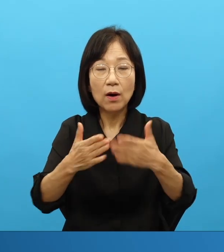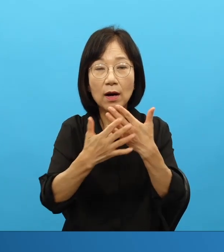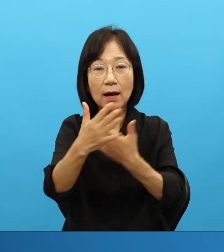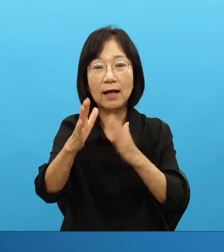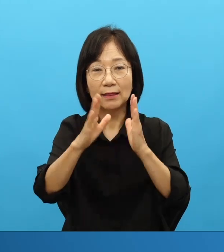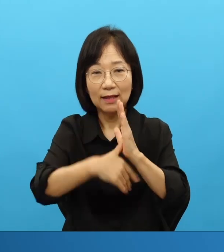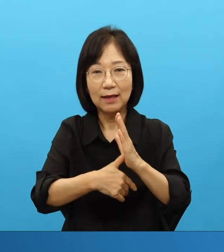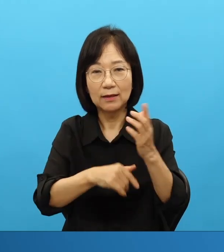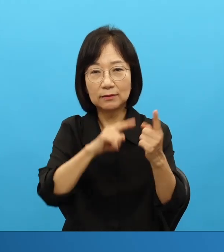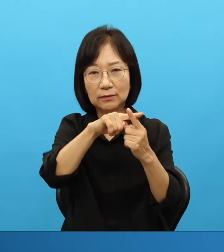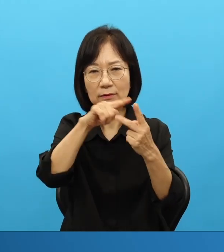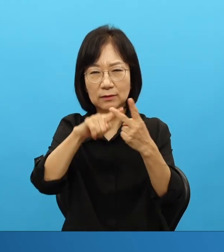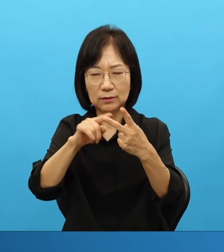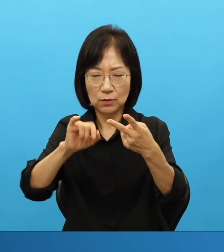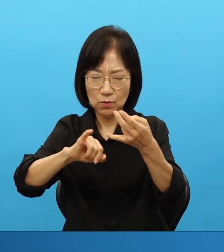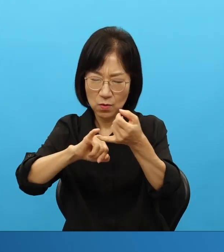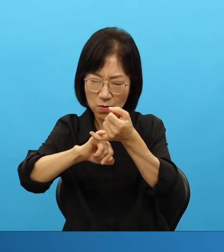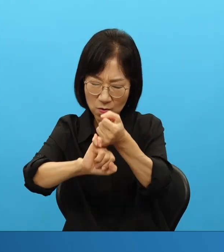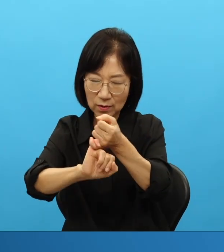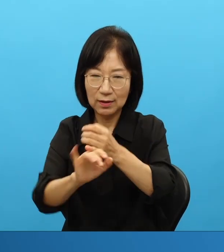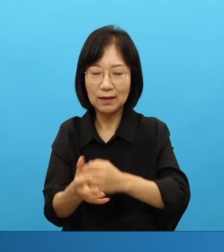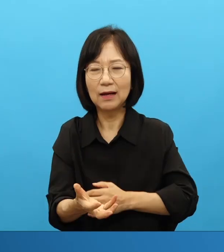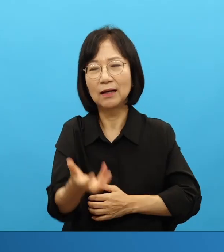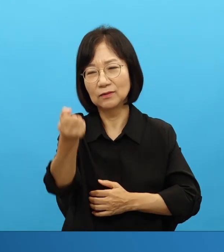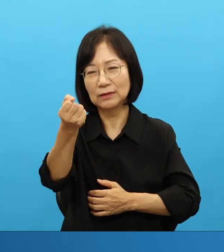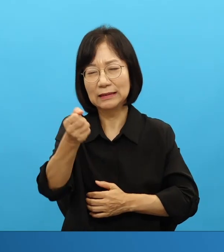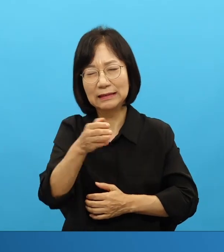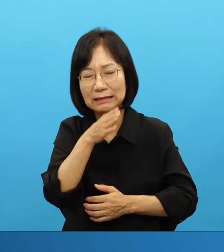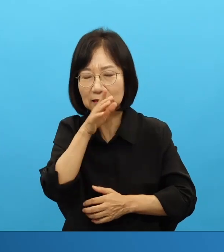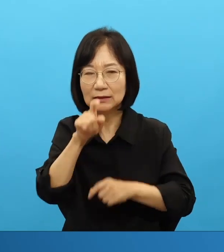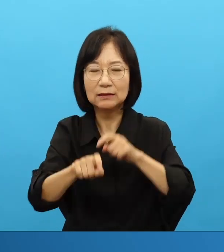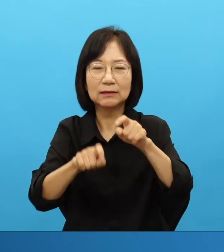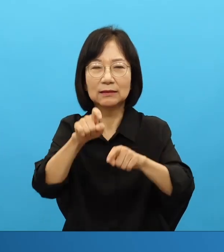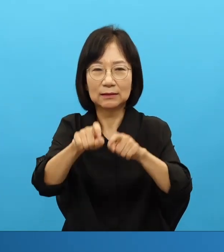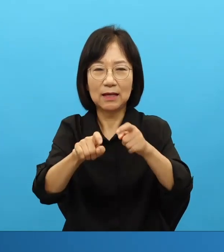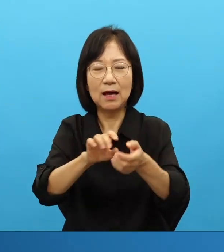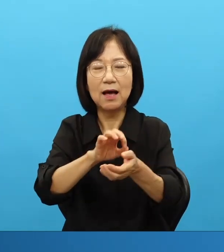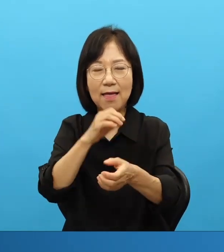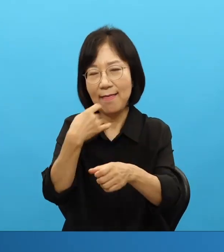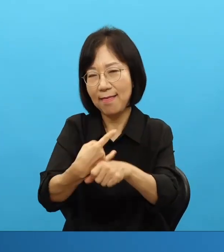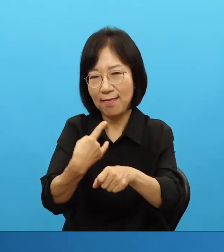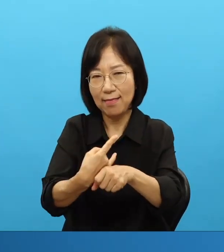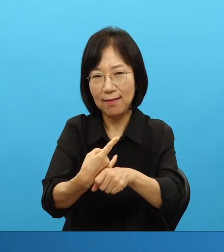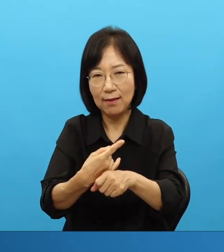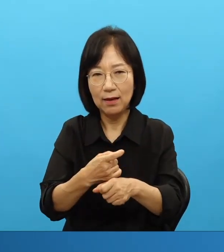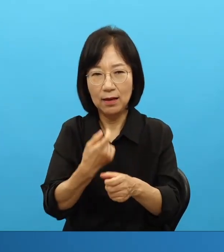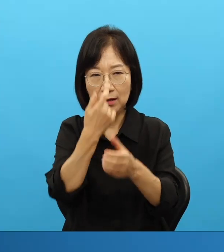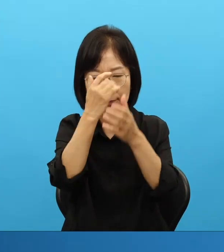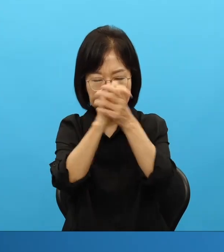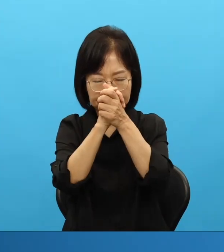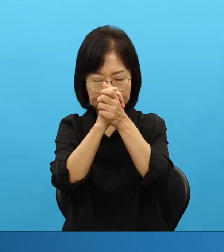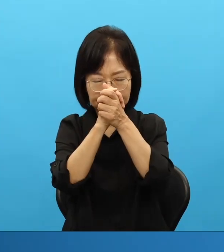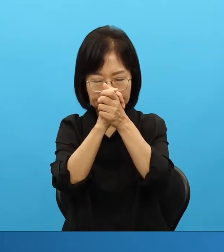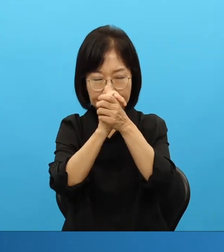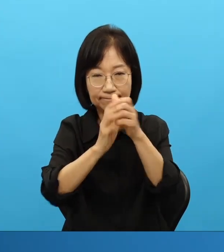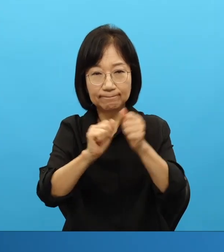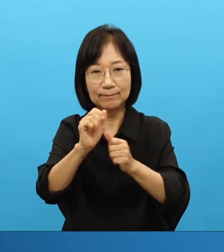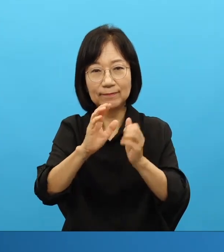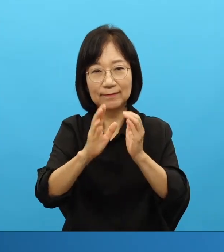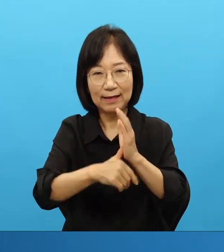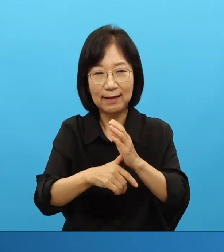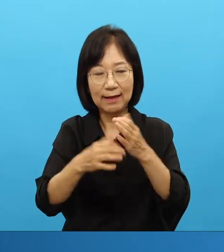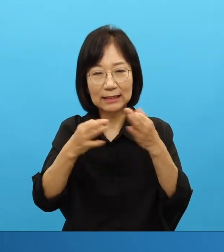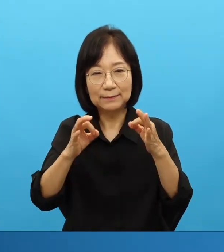두 가지를 반드시 가지고 돌아가 실제로 하고 묵상운동, 금토일 시대 세 가지 뜰의 주역이